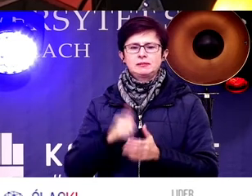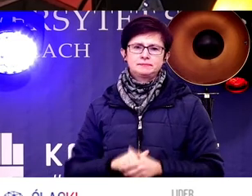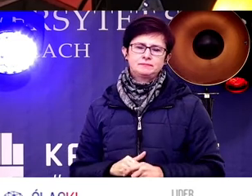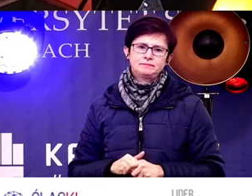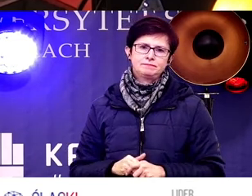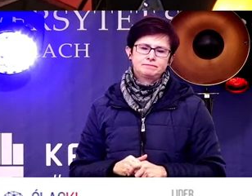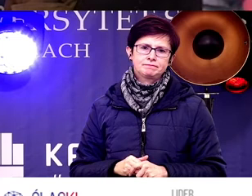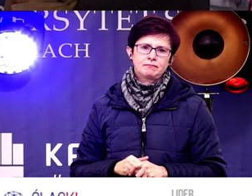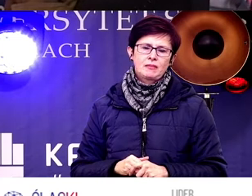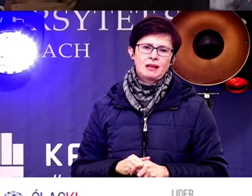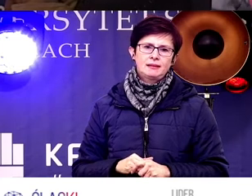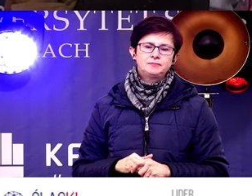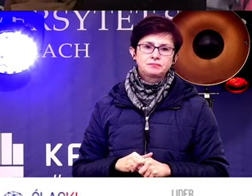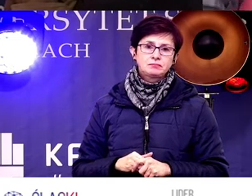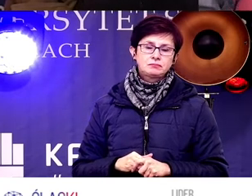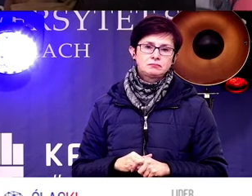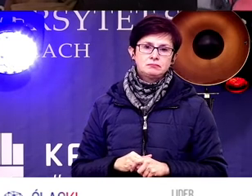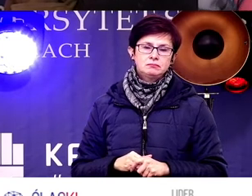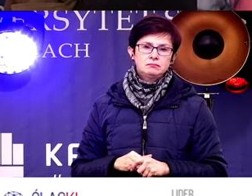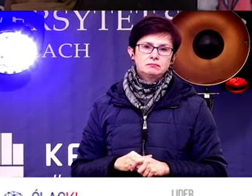To chyba największa, jeśli mogę powiedzieć,